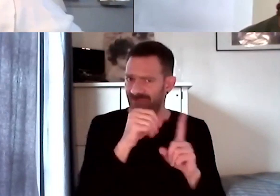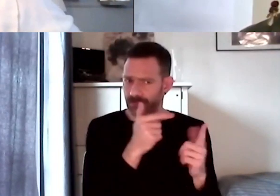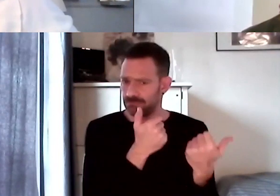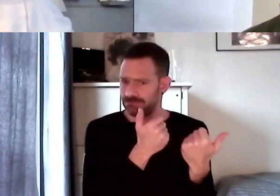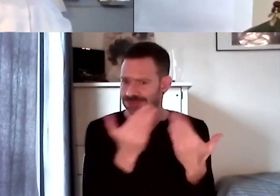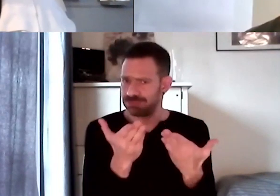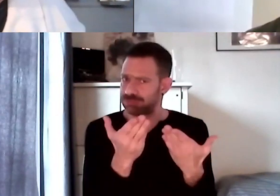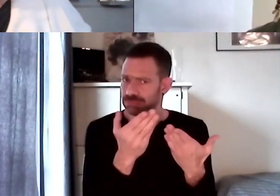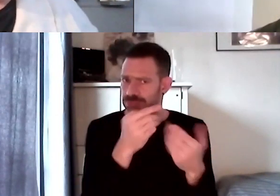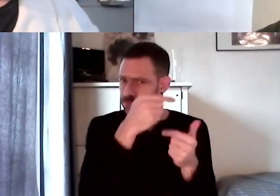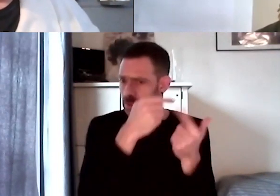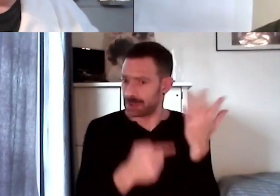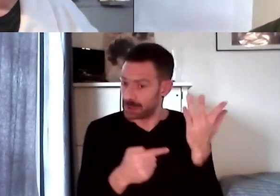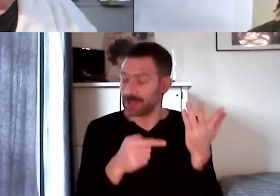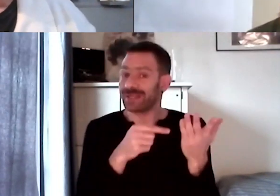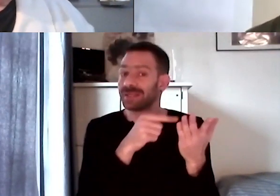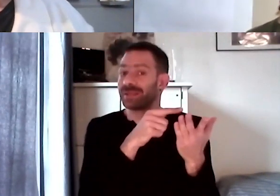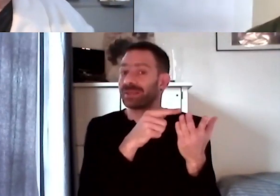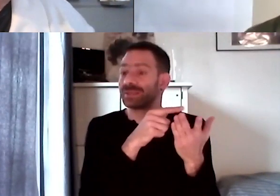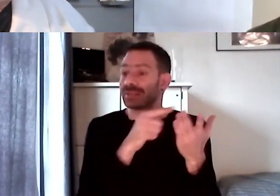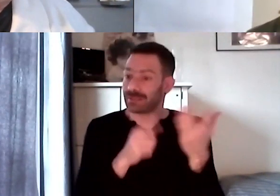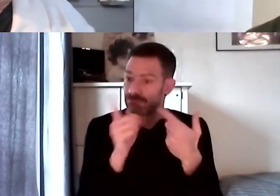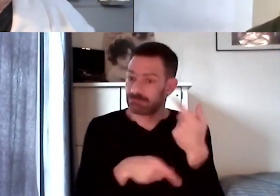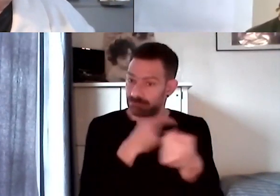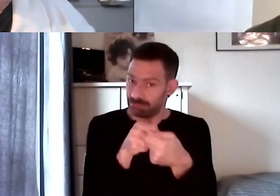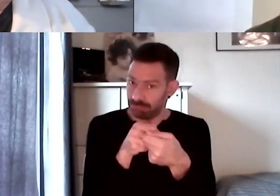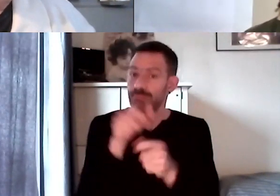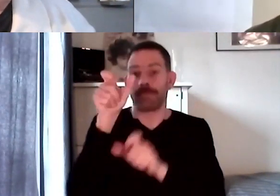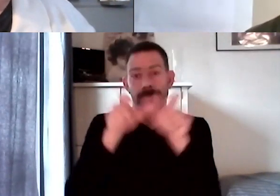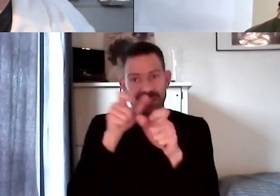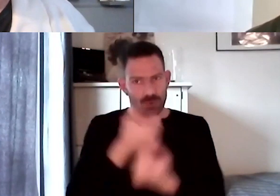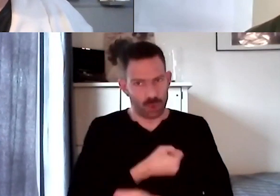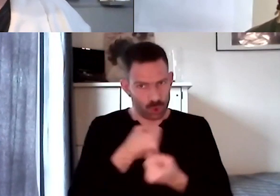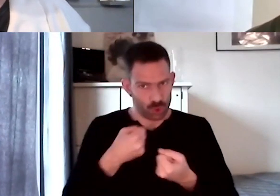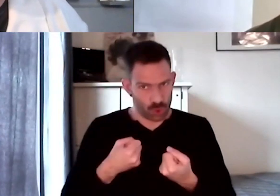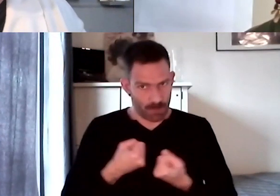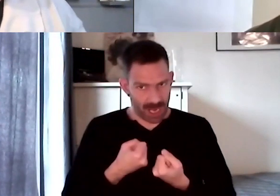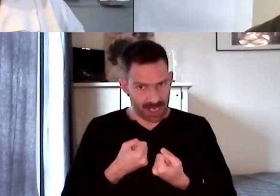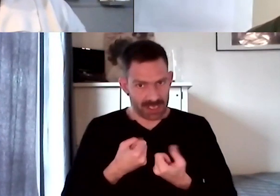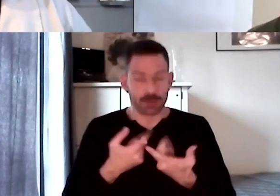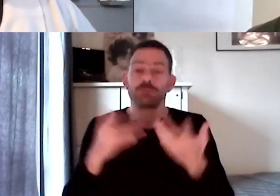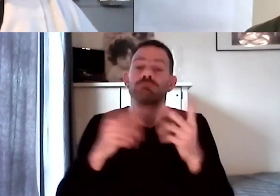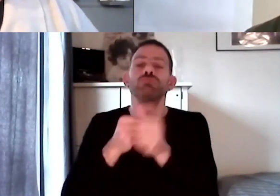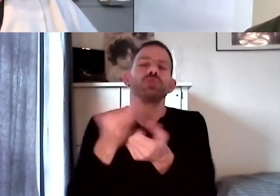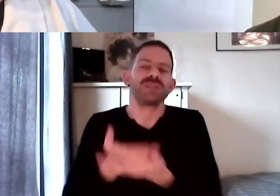général, sont des propositions qui sont adaptées aux demandeurs d'emploi hein, en fonction de leur